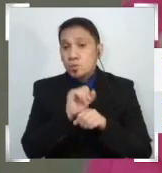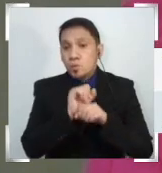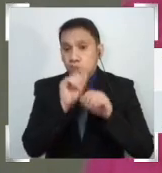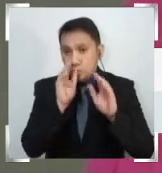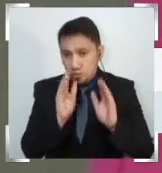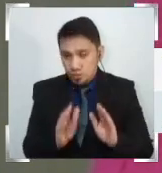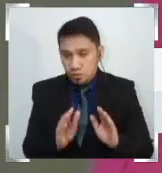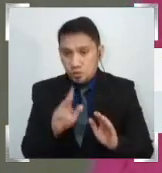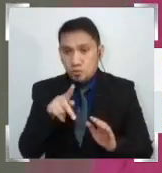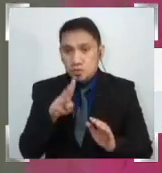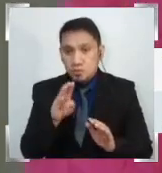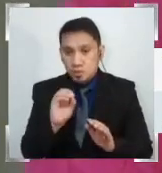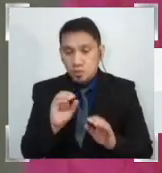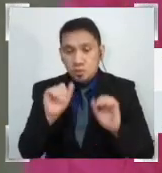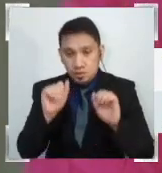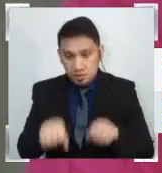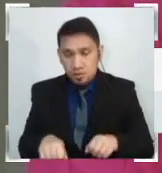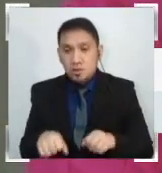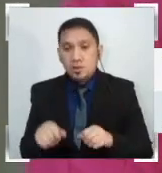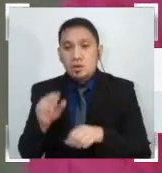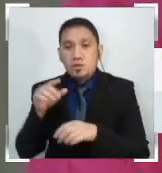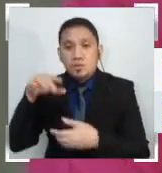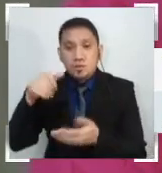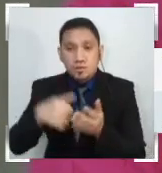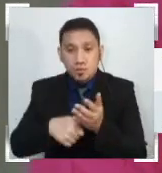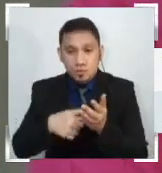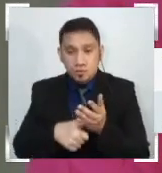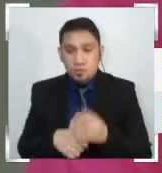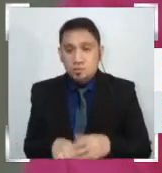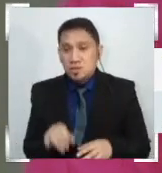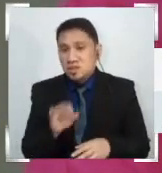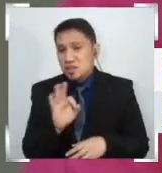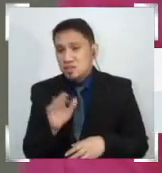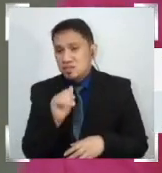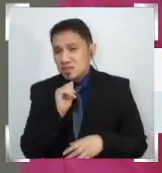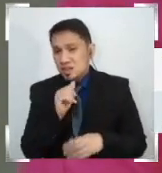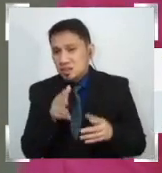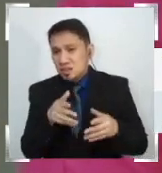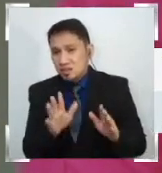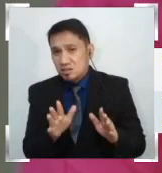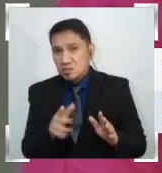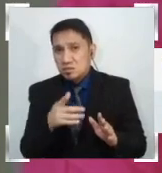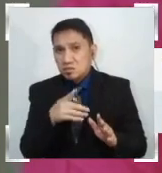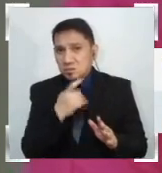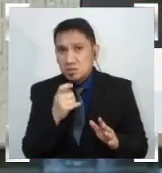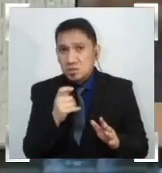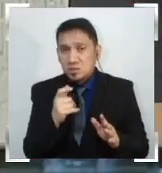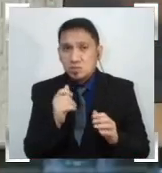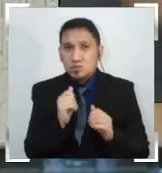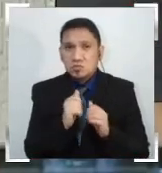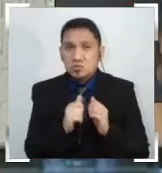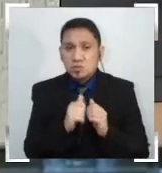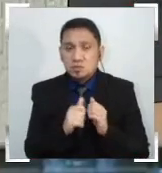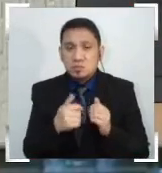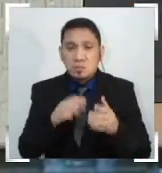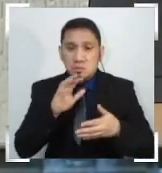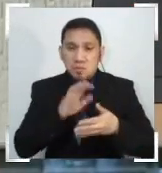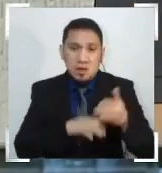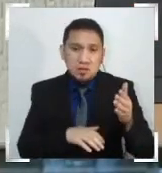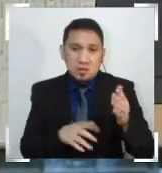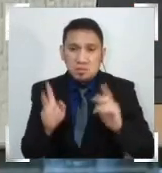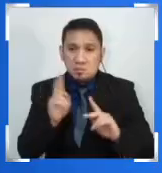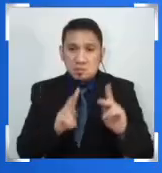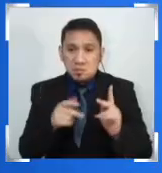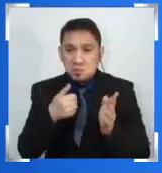community is involved. Kung hindi mapapagbigyan, it will cause disenfranchisement of voters. Ayon kay